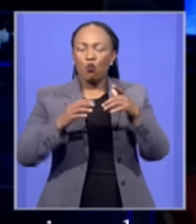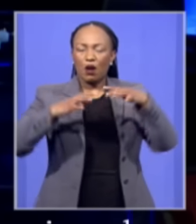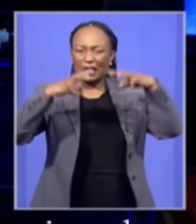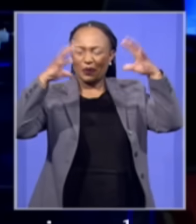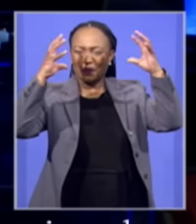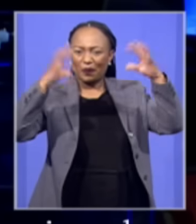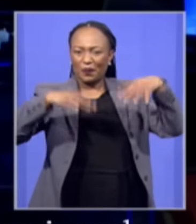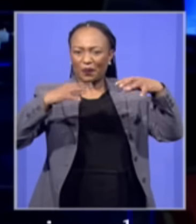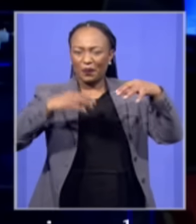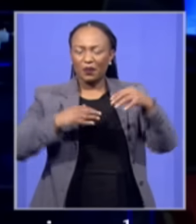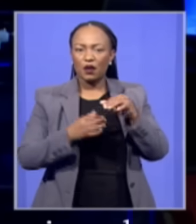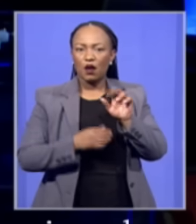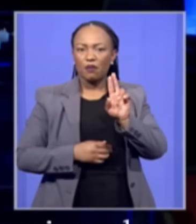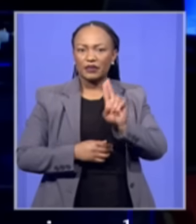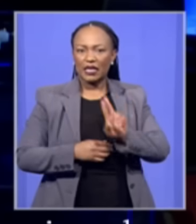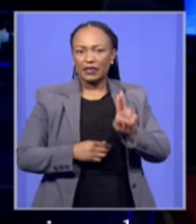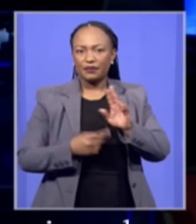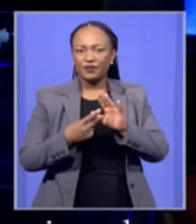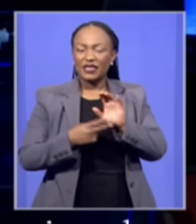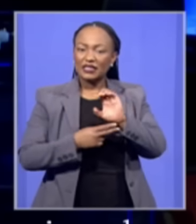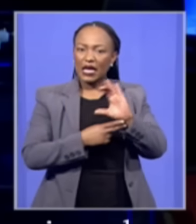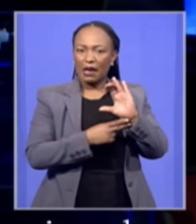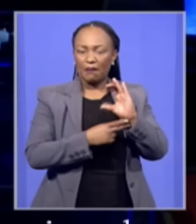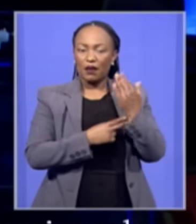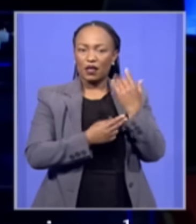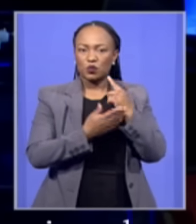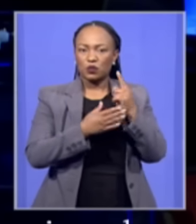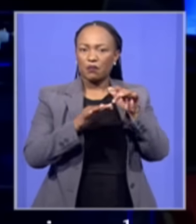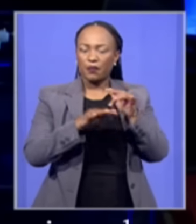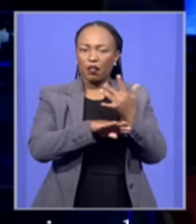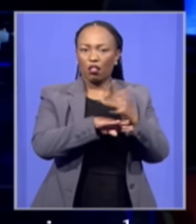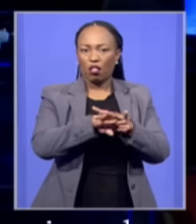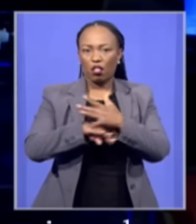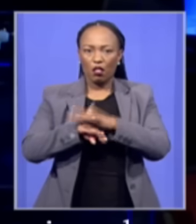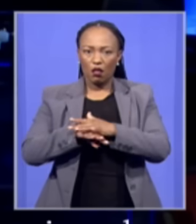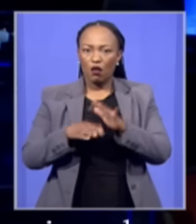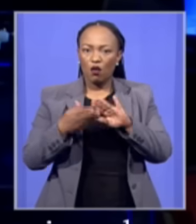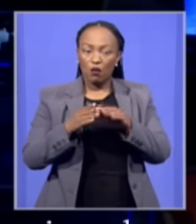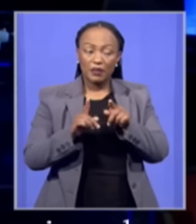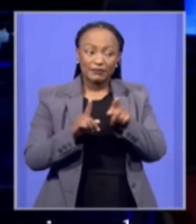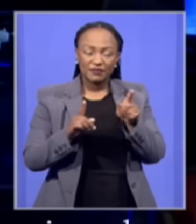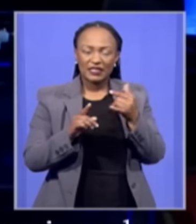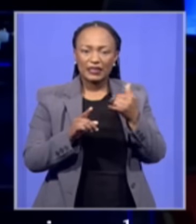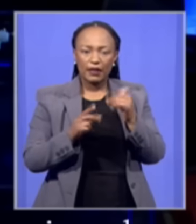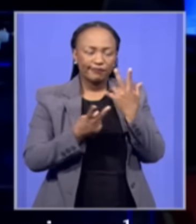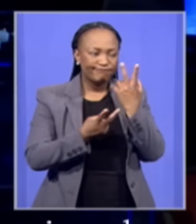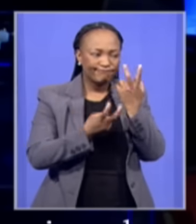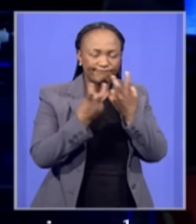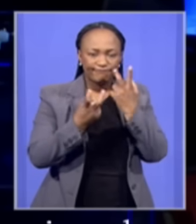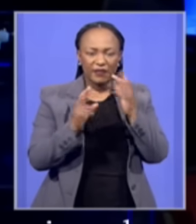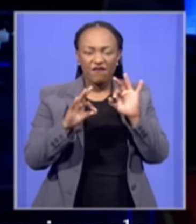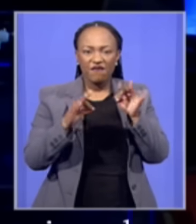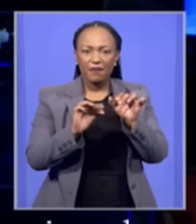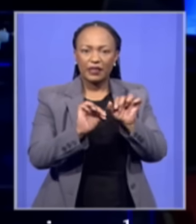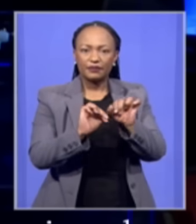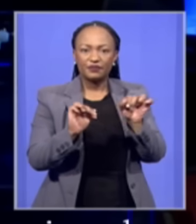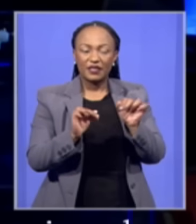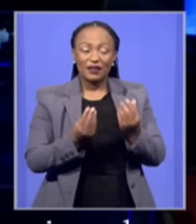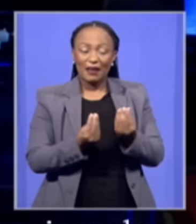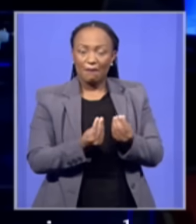ding tsa province ya Eastern Cape bekeng e fetileng, baahi ba ntse ba batlana le baratuwa ba bona ba sokang ba fumanwa haholoholo bana, mme ba